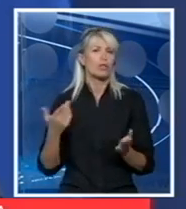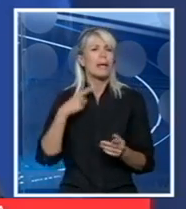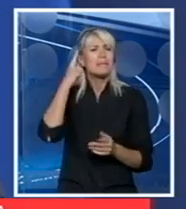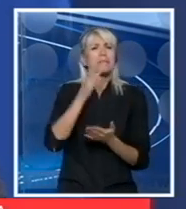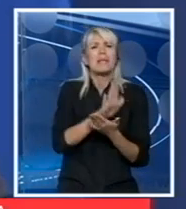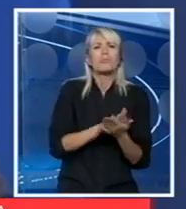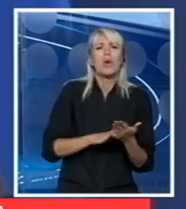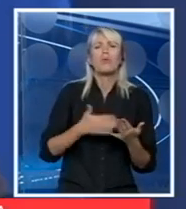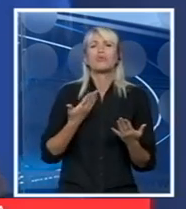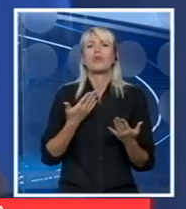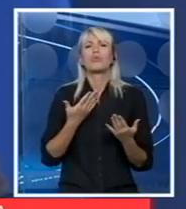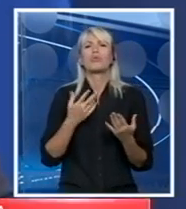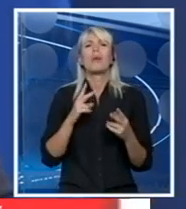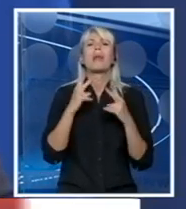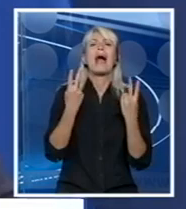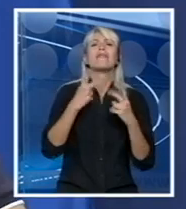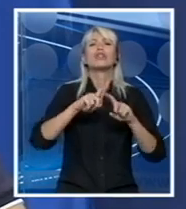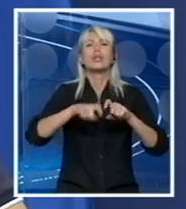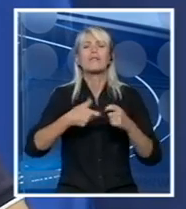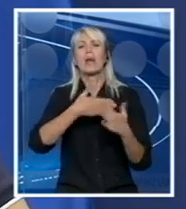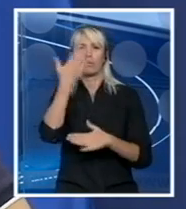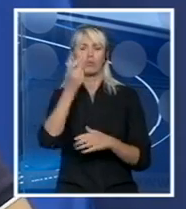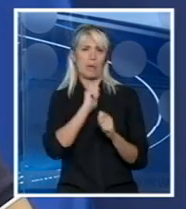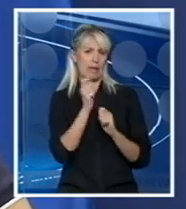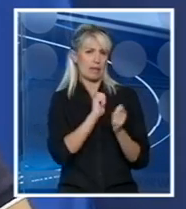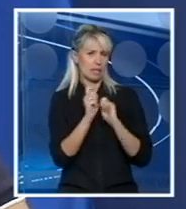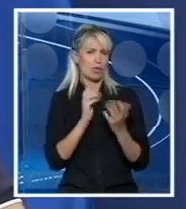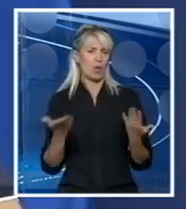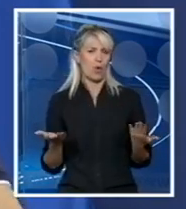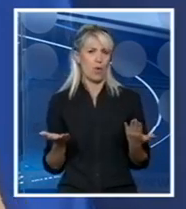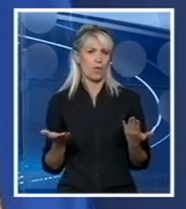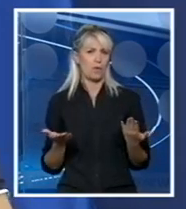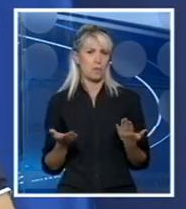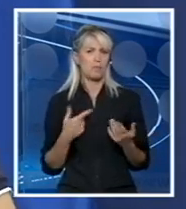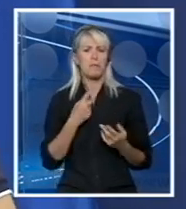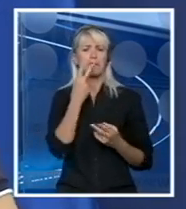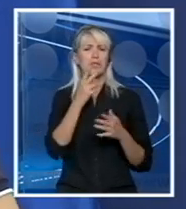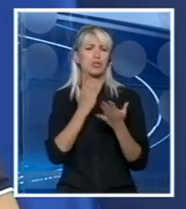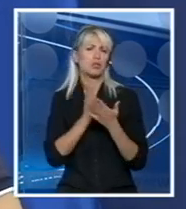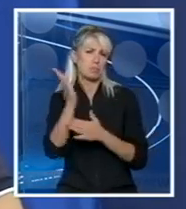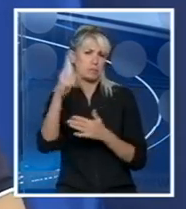Ima još sigurno niz stvari, imat ćete vi niz pitanja. U svakom slučaju prilog je tu.